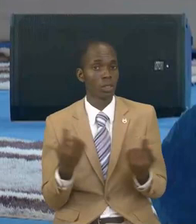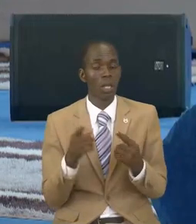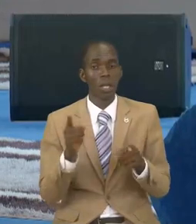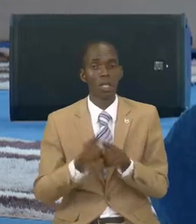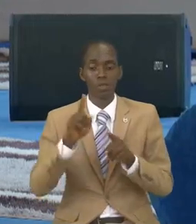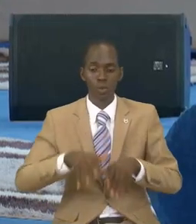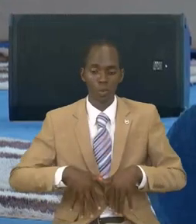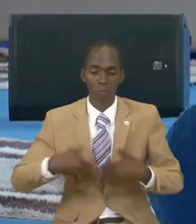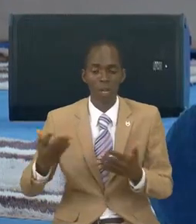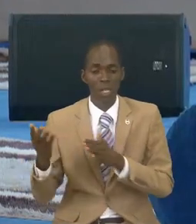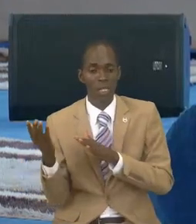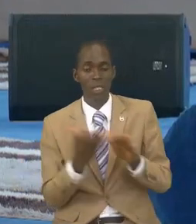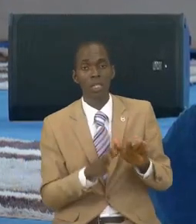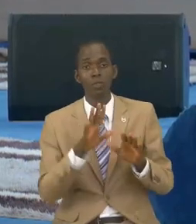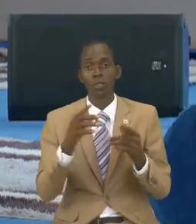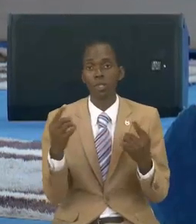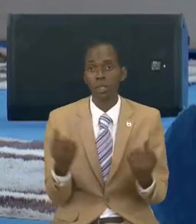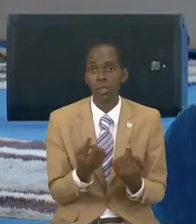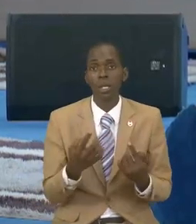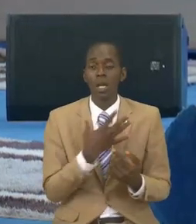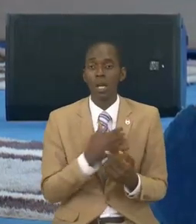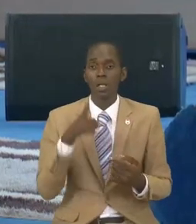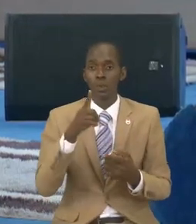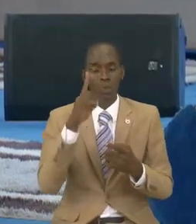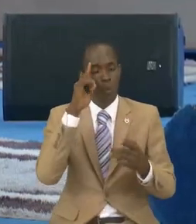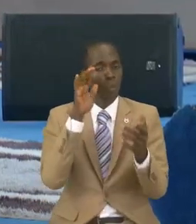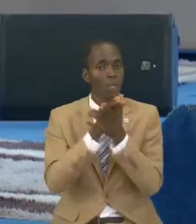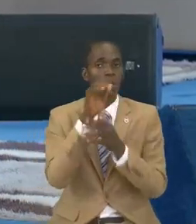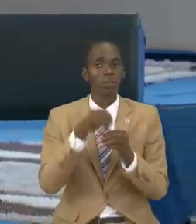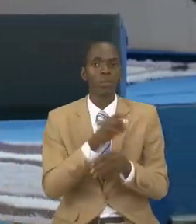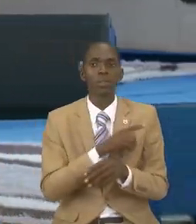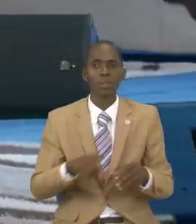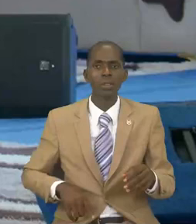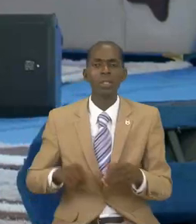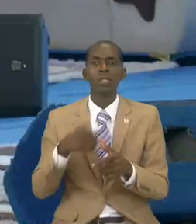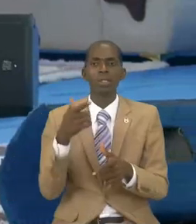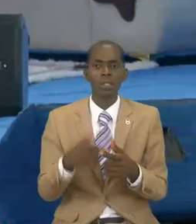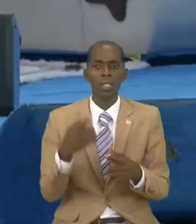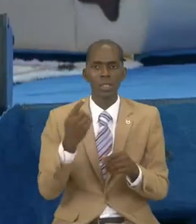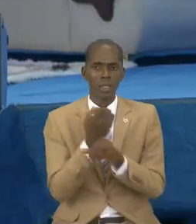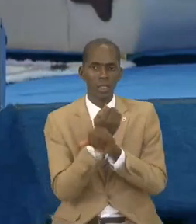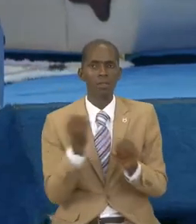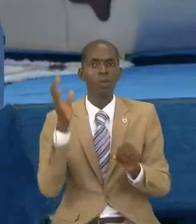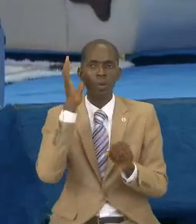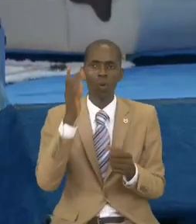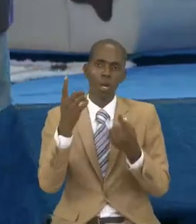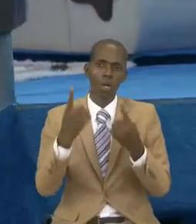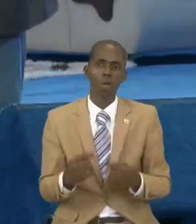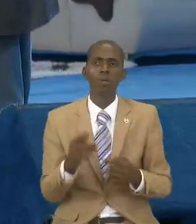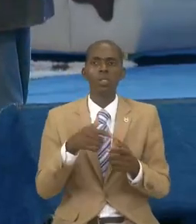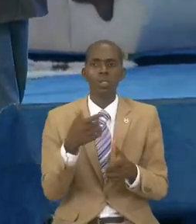tu confesses tes péchés et abandonnes tes péchés, tu crois au Seigneur. Alors le salut viendra,